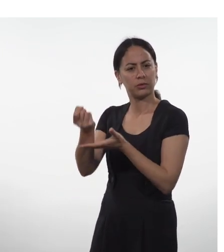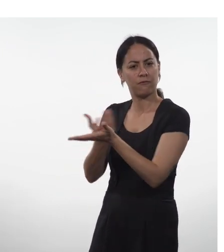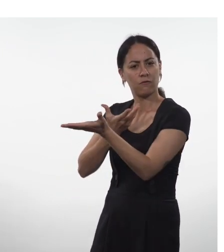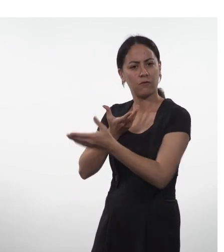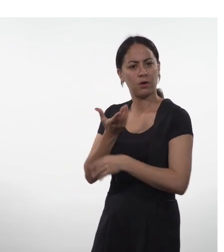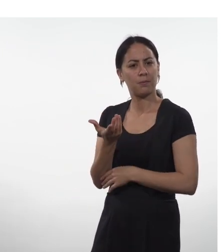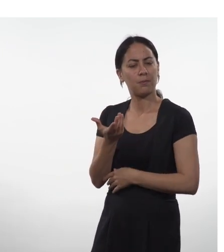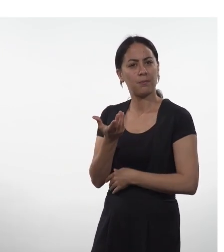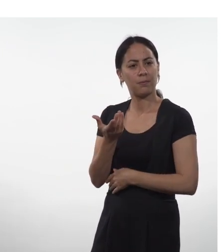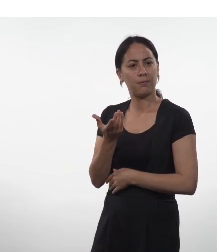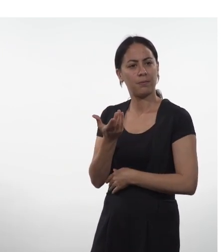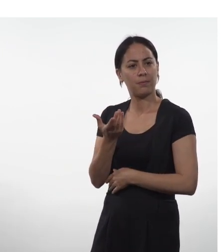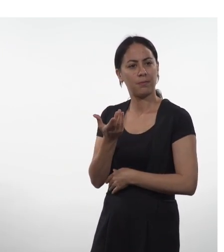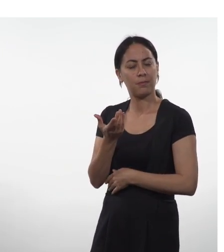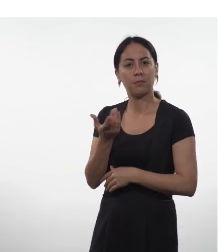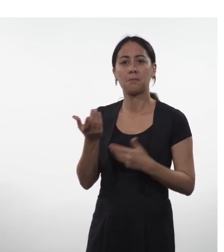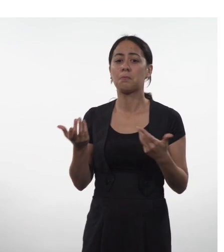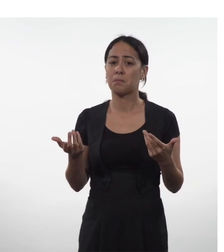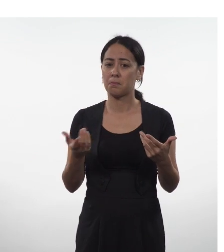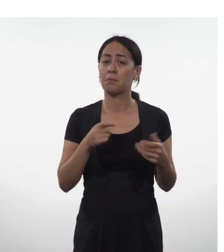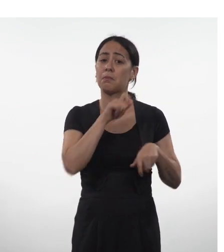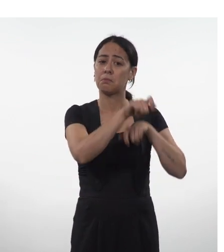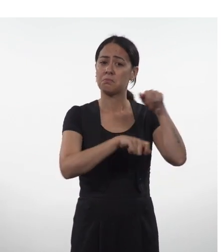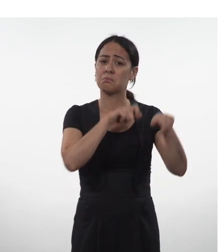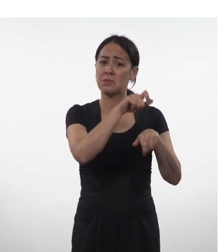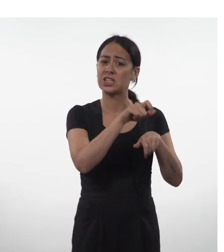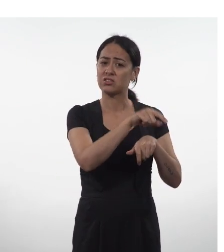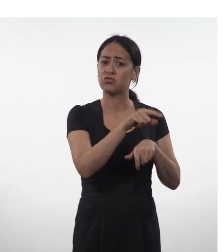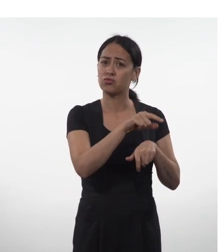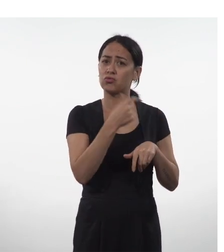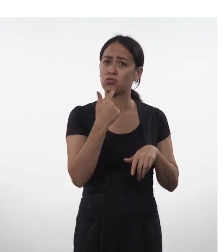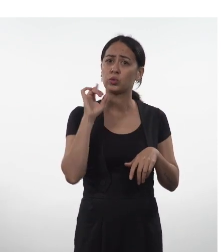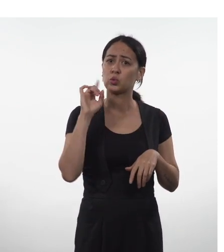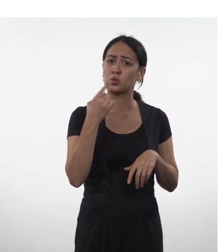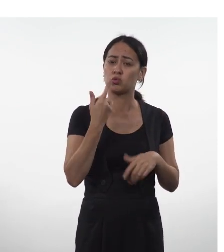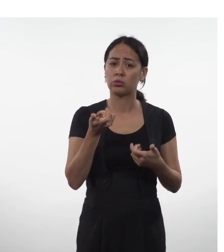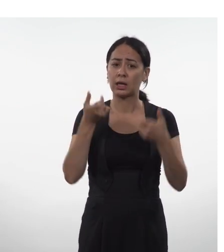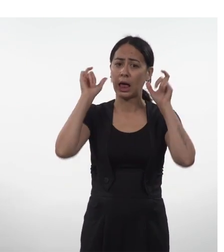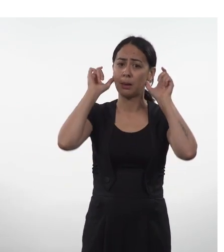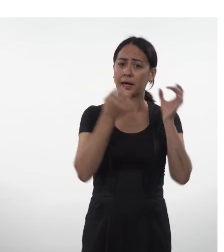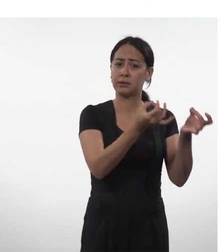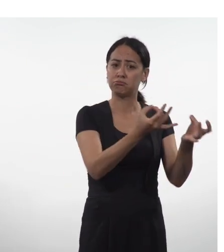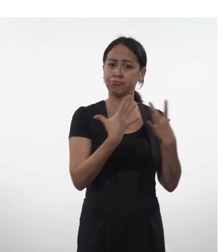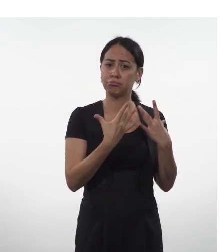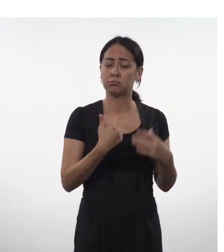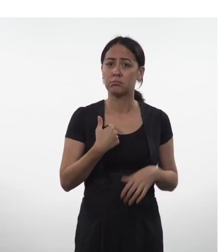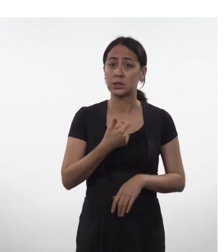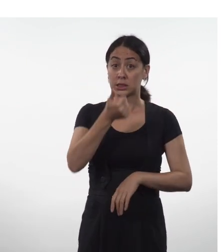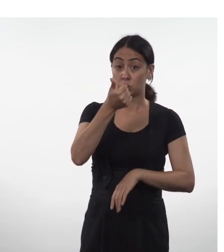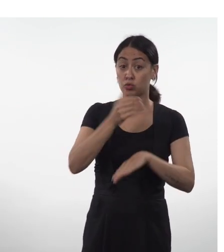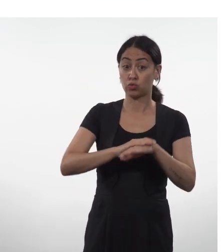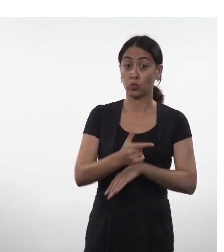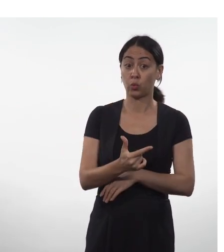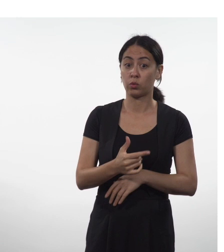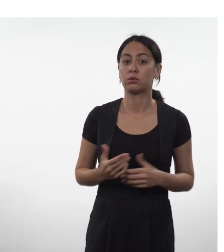le fait que des personnes ne veulent pas se faire appareiller, une personne sur deux. Et donc, dans ce cas-là, vous pouvez consulter la